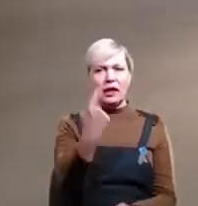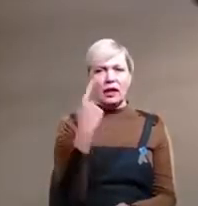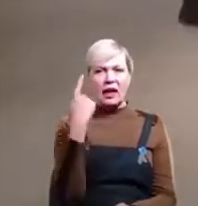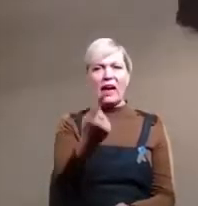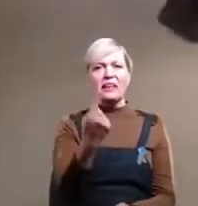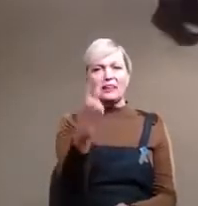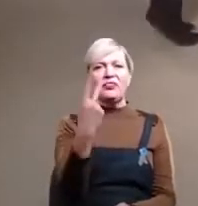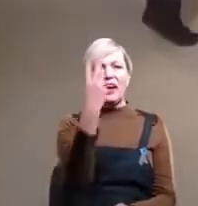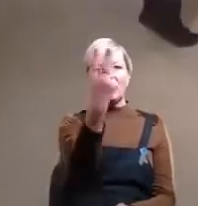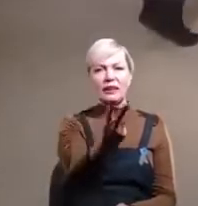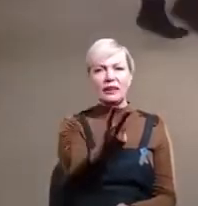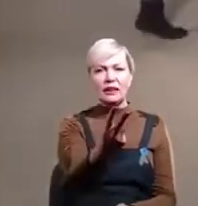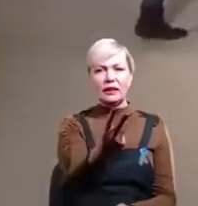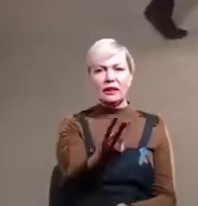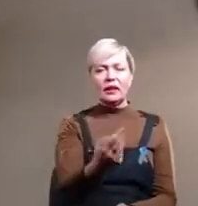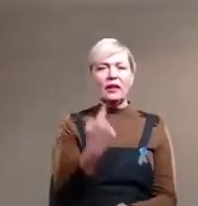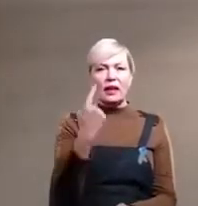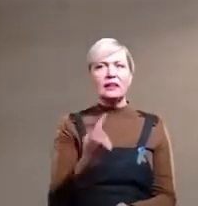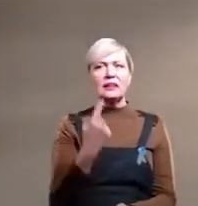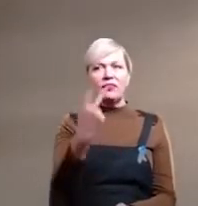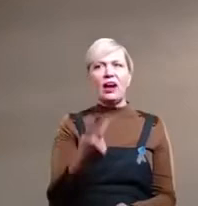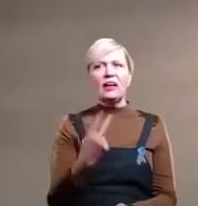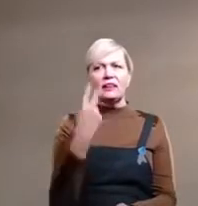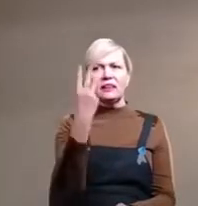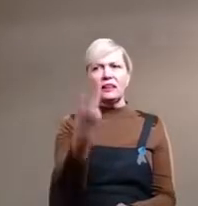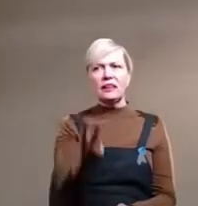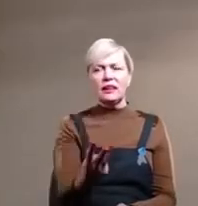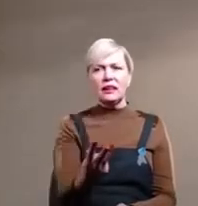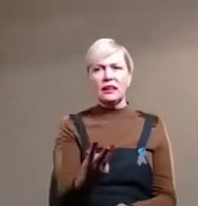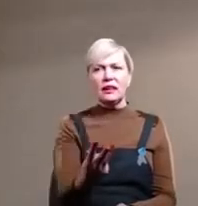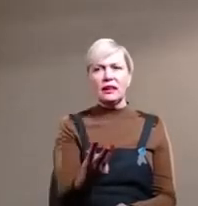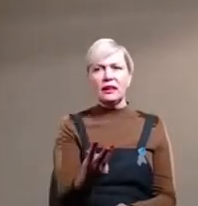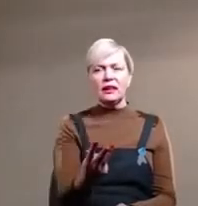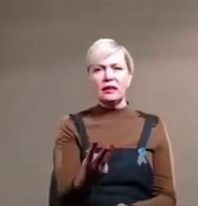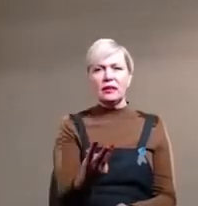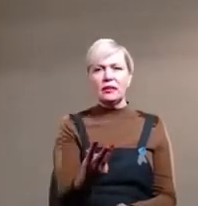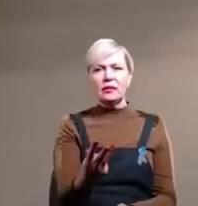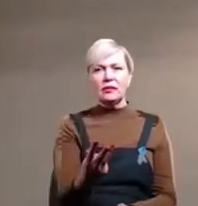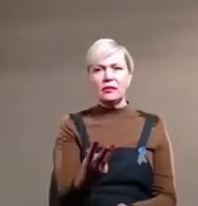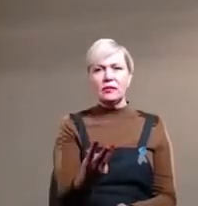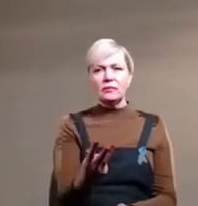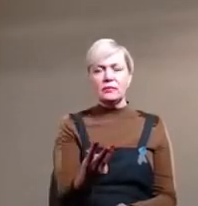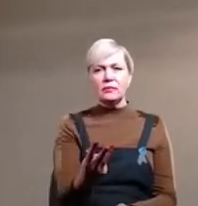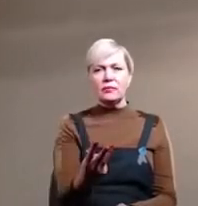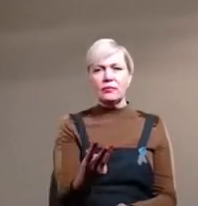два, три. Раз, два, три.